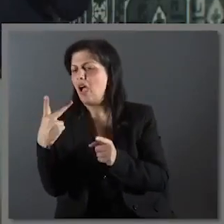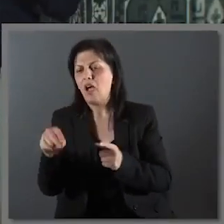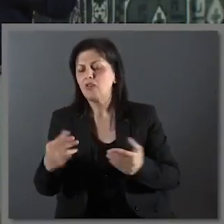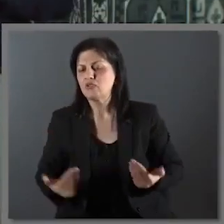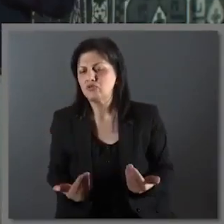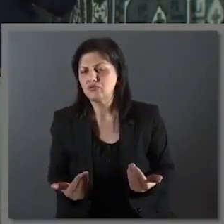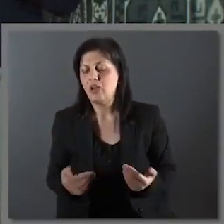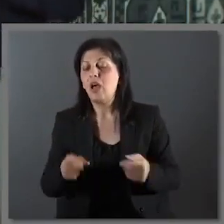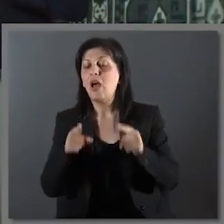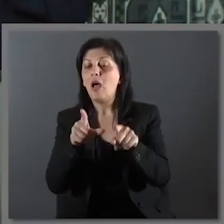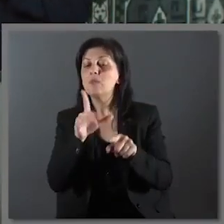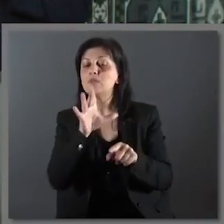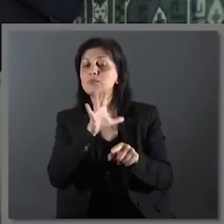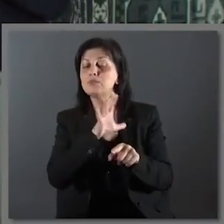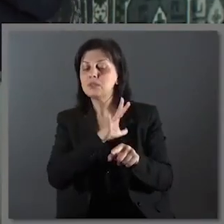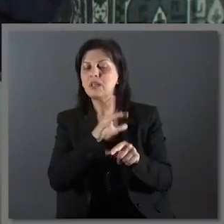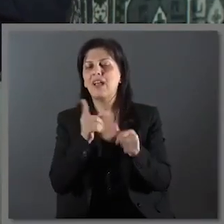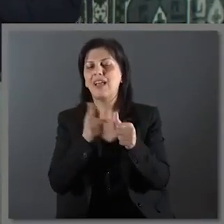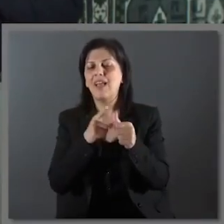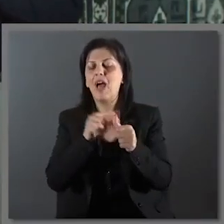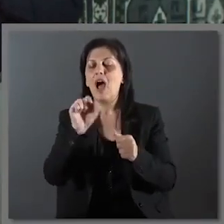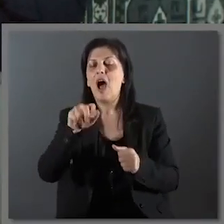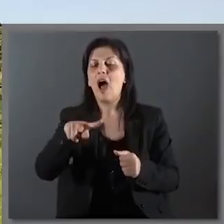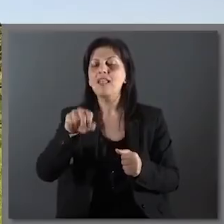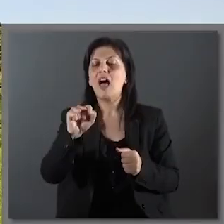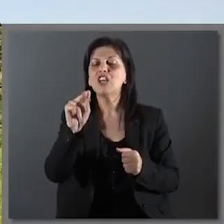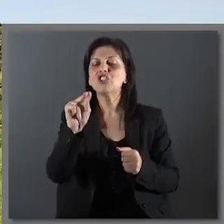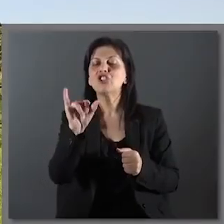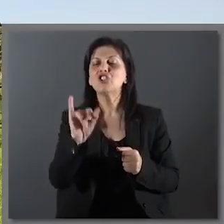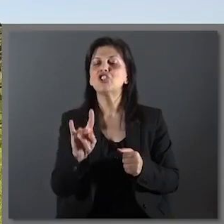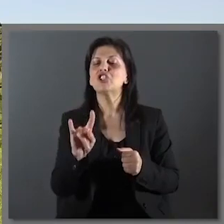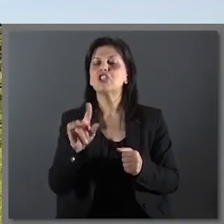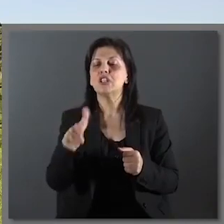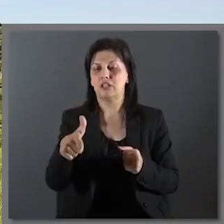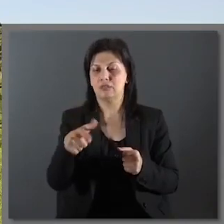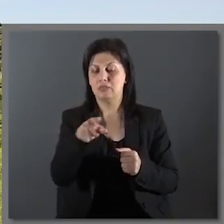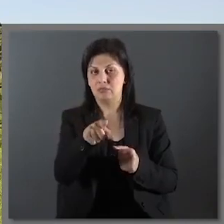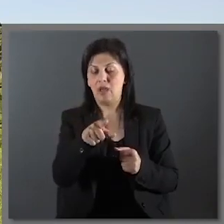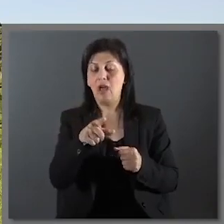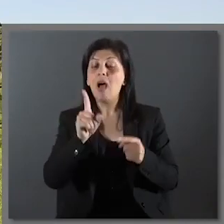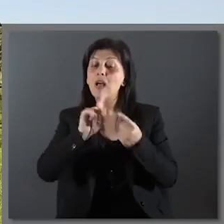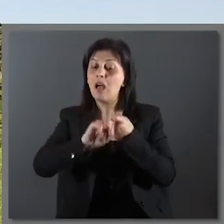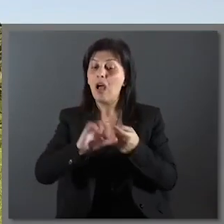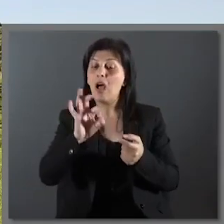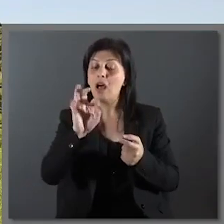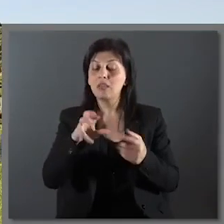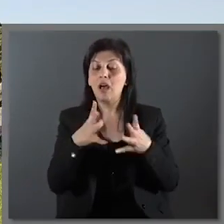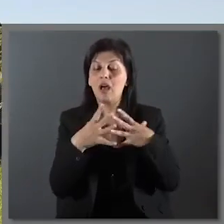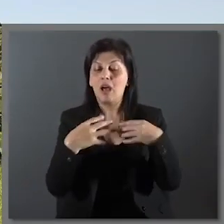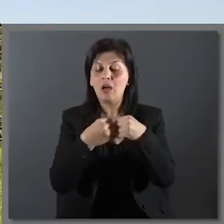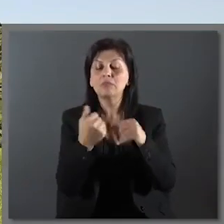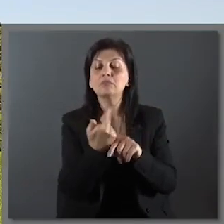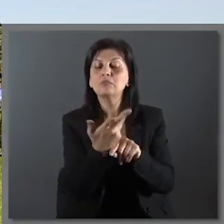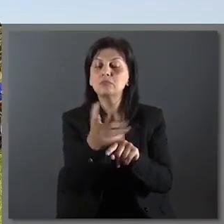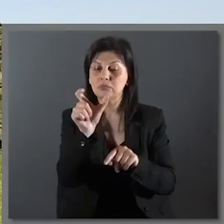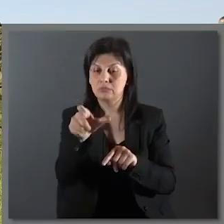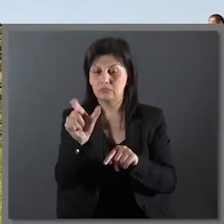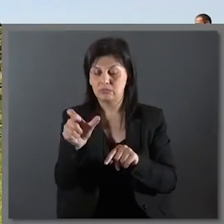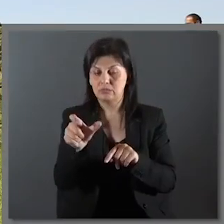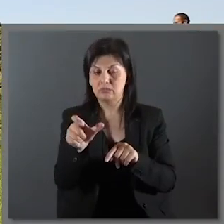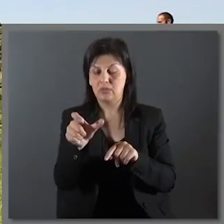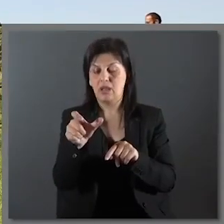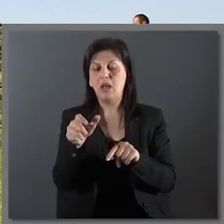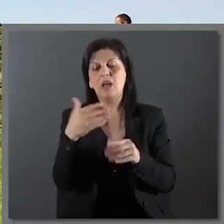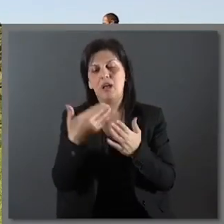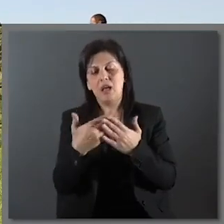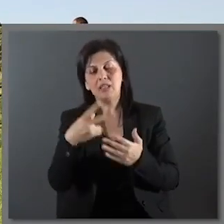Dilara xanım, mövsümü yaşayış yeri olan alaçıqlarda. Onun ölçüsü ailə tərkibindən asılı olurdu. Alaçıqın əsasının